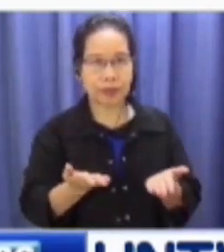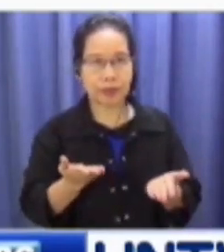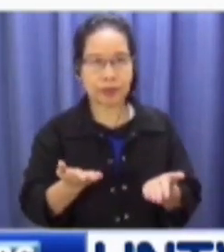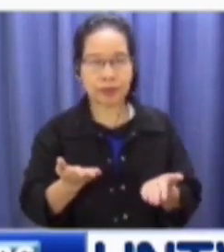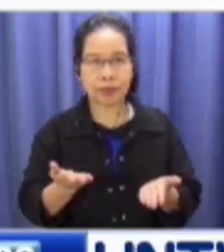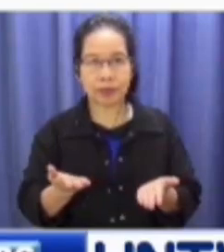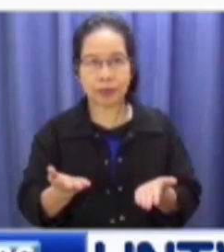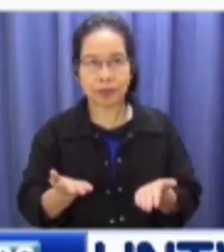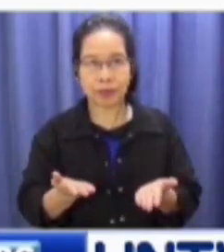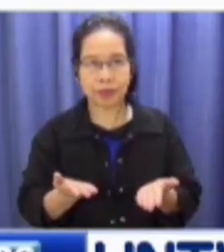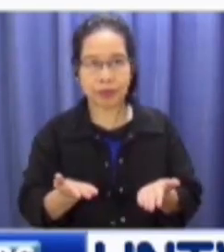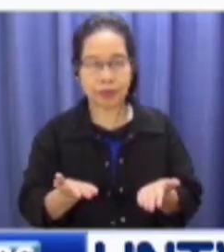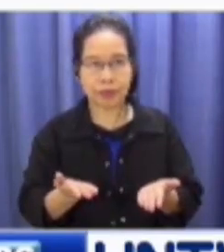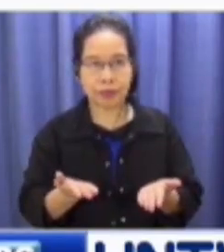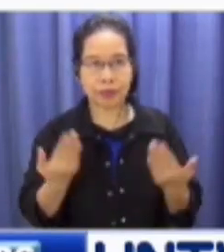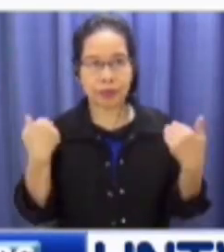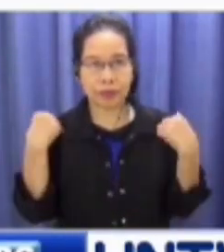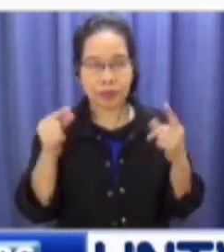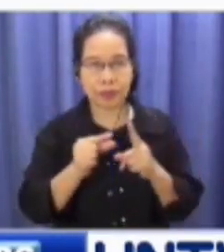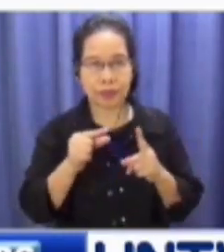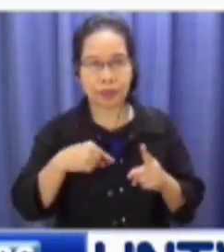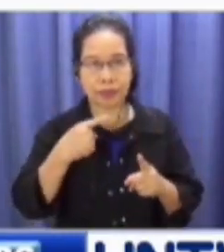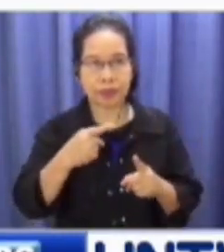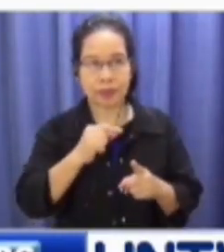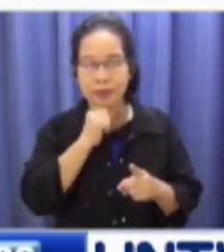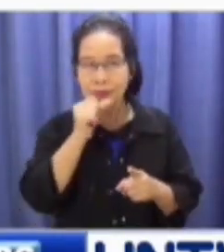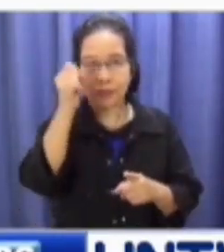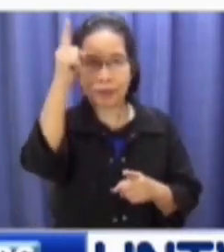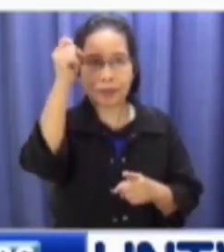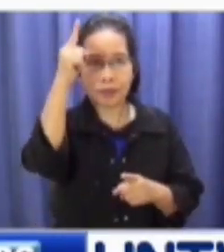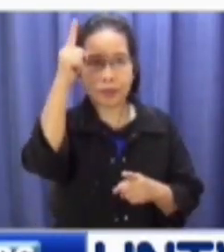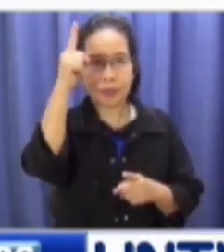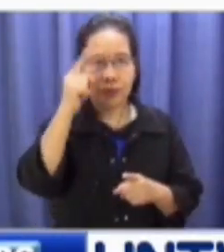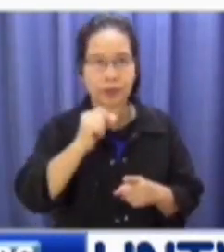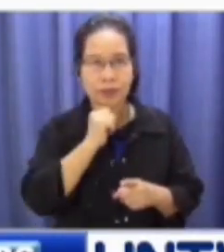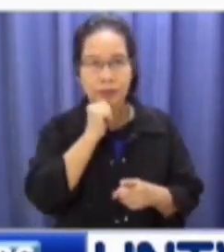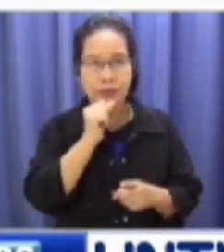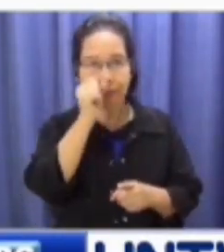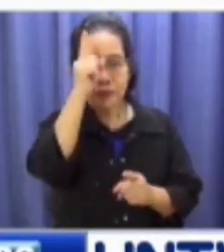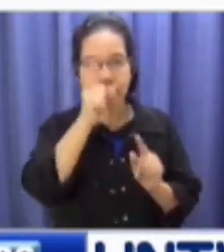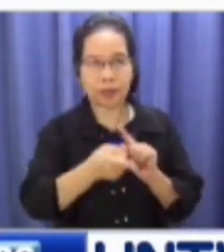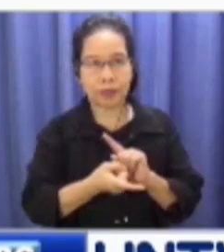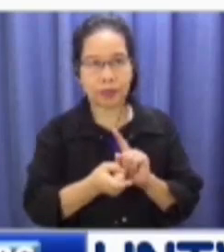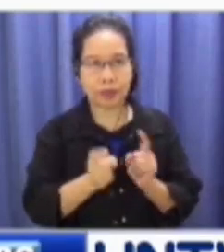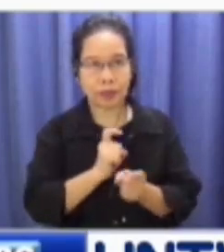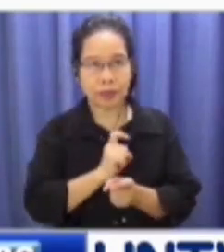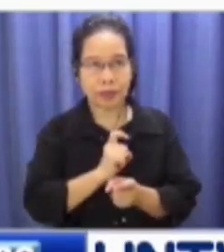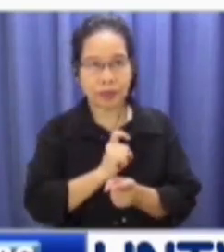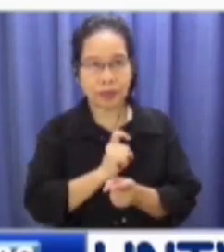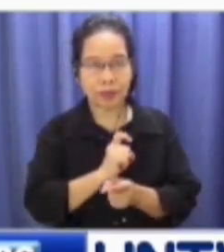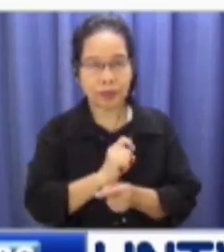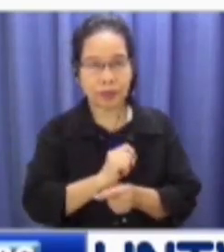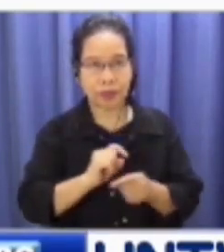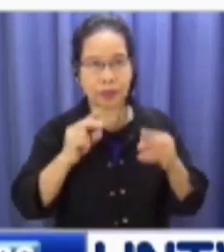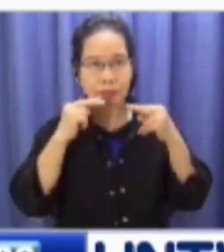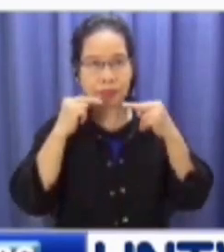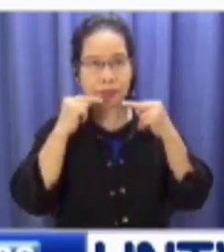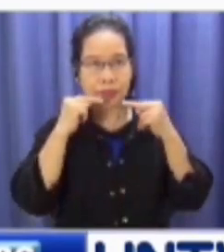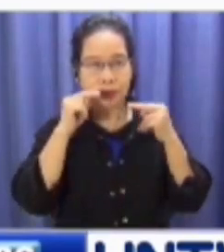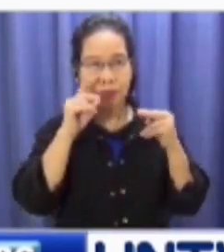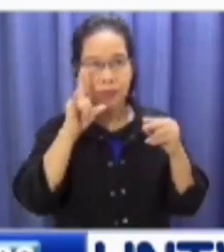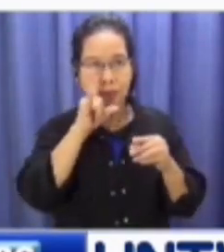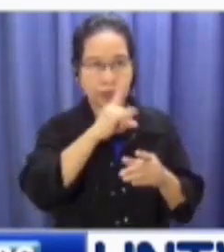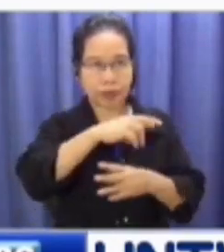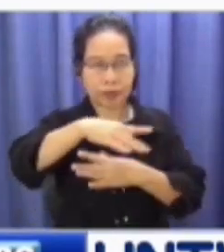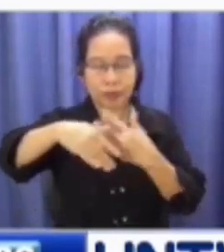of words, no, meron akong nasabi na hindi naintindihan, hindi nakaintindihan sa mainstream media. Kaya lumabas yung infographic, no,